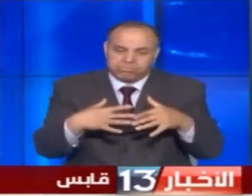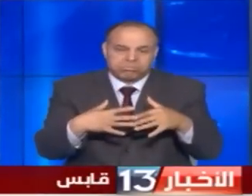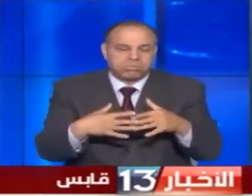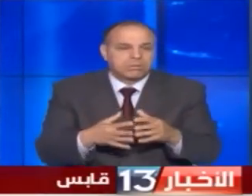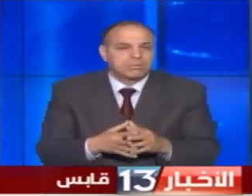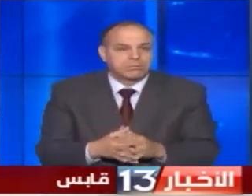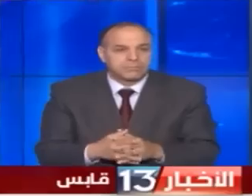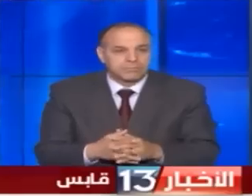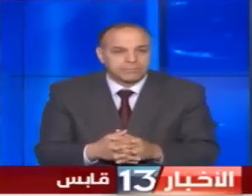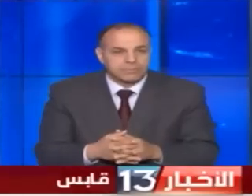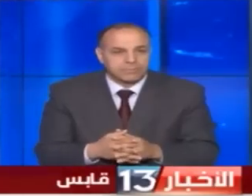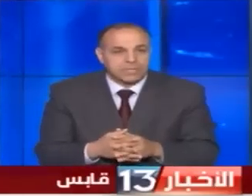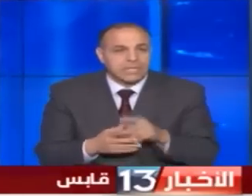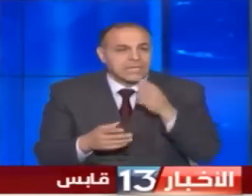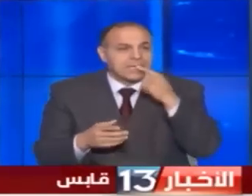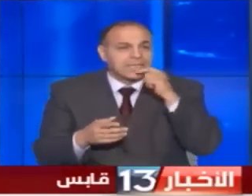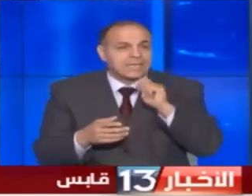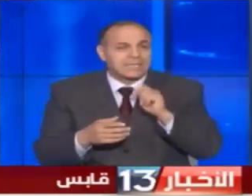لافت